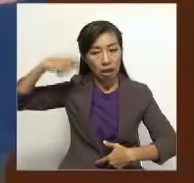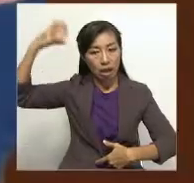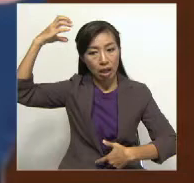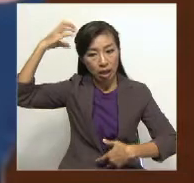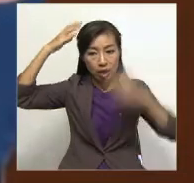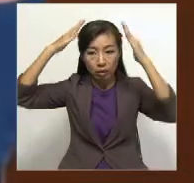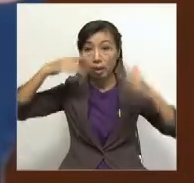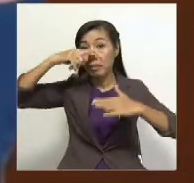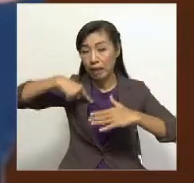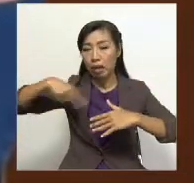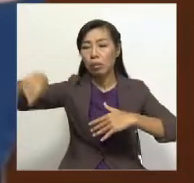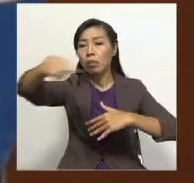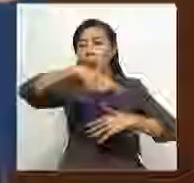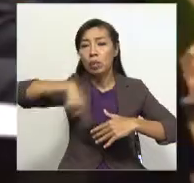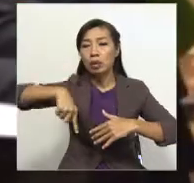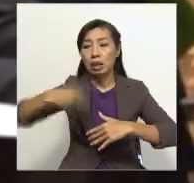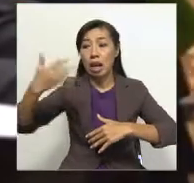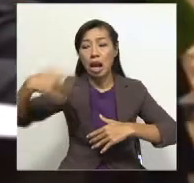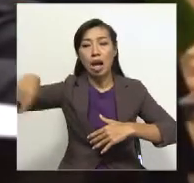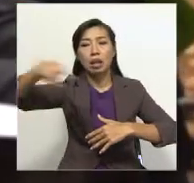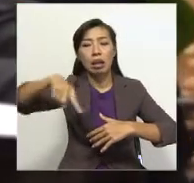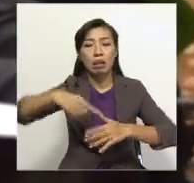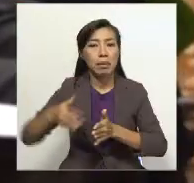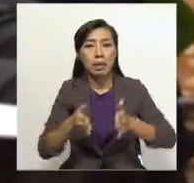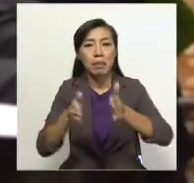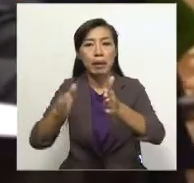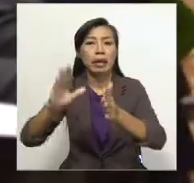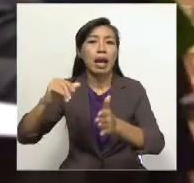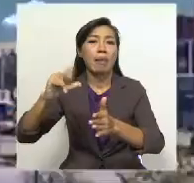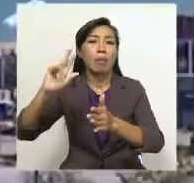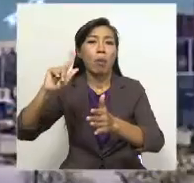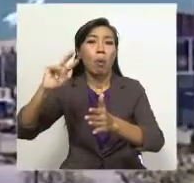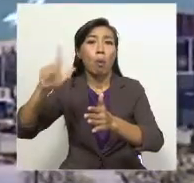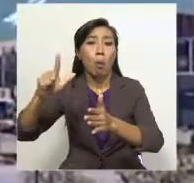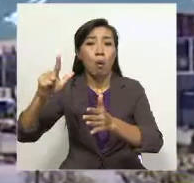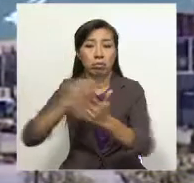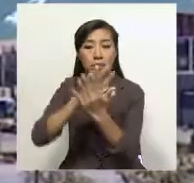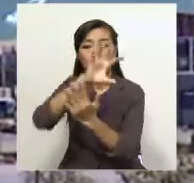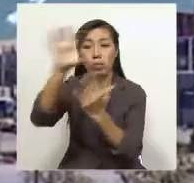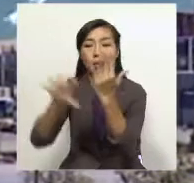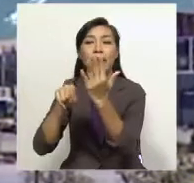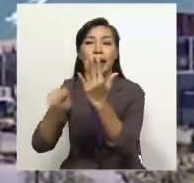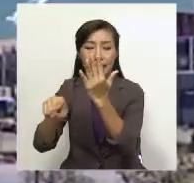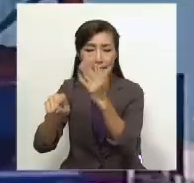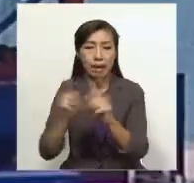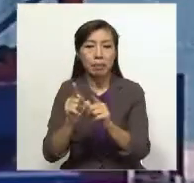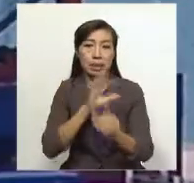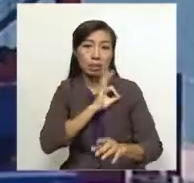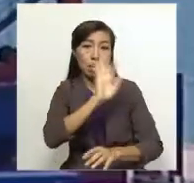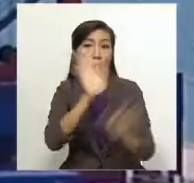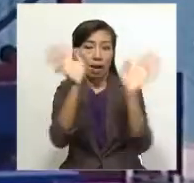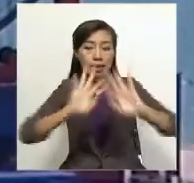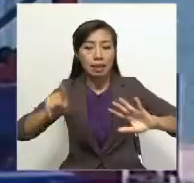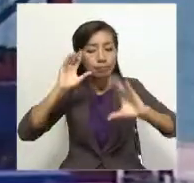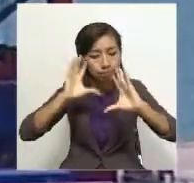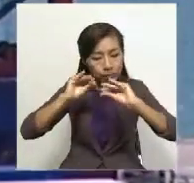ป็นประเทศลุ่มน้ำโขงที่เป็นสมาชิกอาเซียนเพื่อใช้กลไกในการเชื่อมโยงเศรษฐกิจของทั้ง5ประเทศให้เกิดการพั